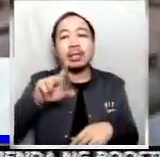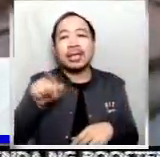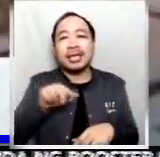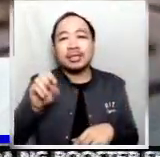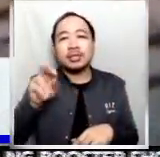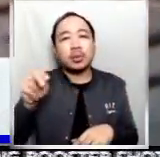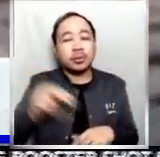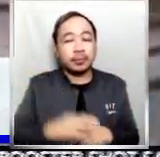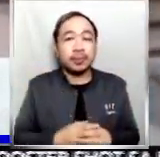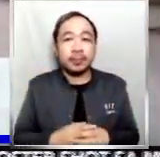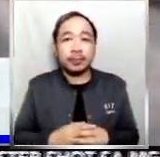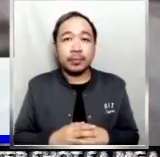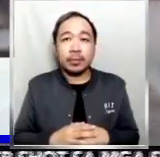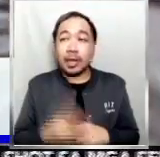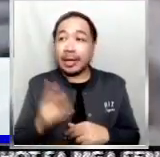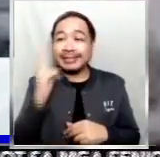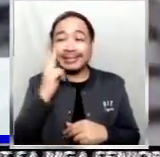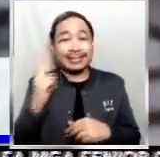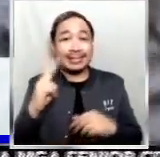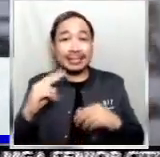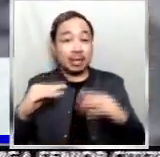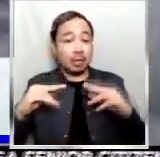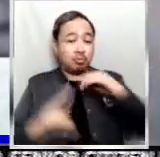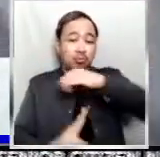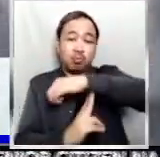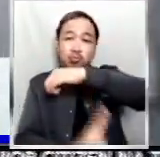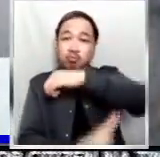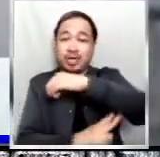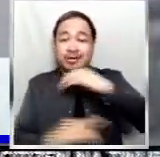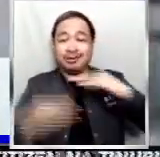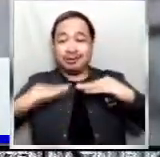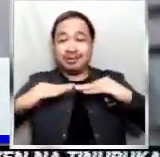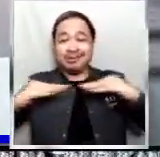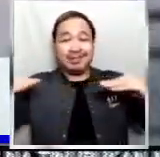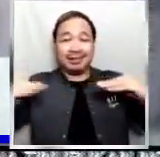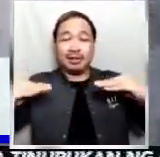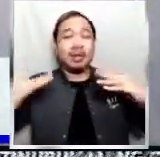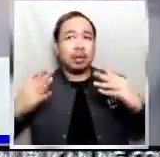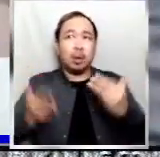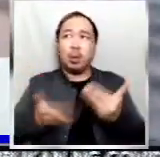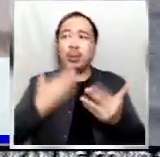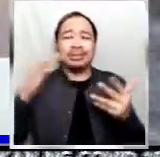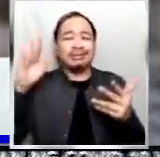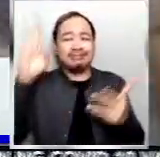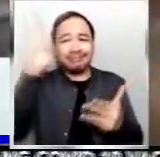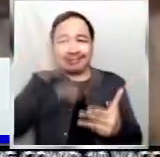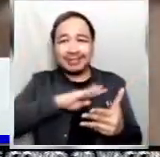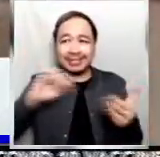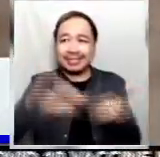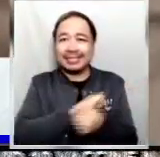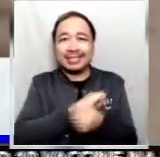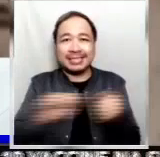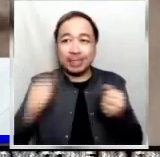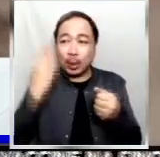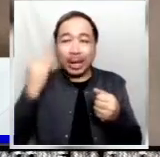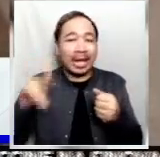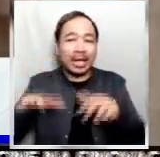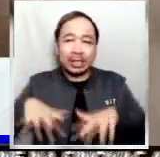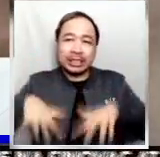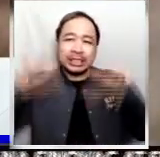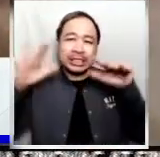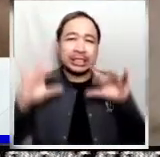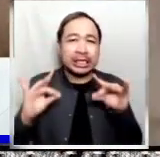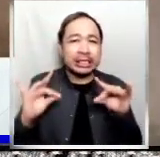Ang kawayang tulay sa spillway halos sirain na rin ng malakas na ragasan ng kulay tsokolating baha. Ayon sa PAGASA, epekto